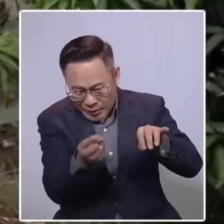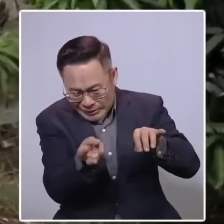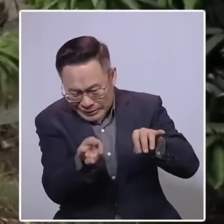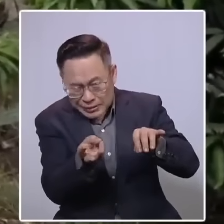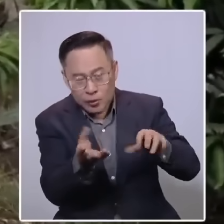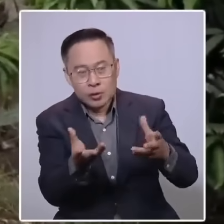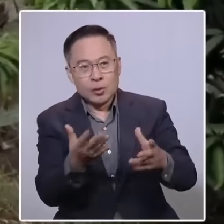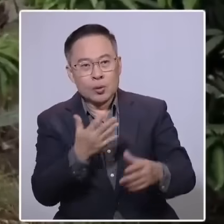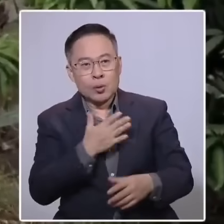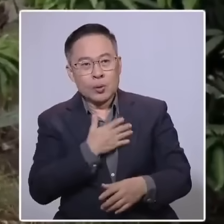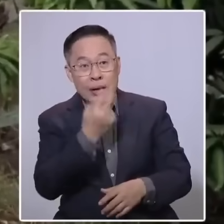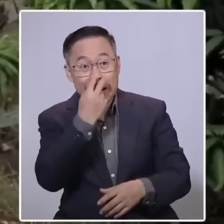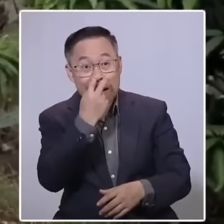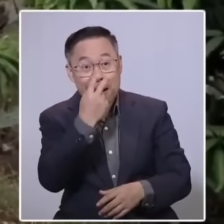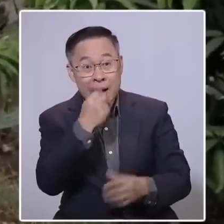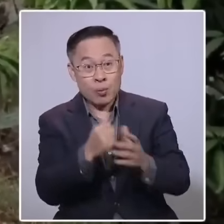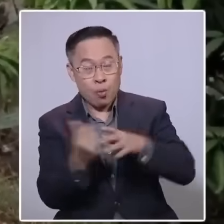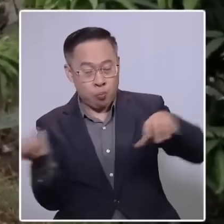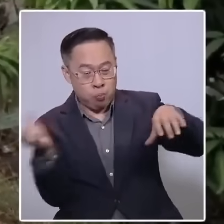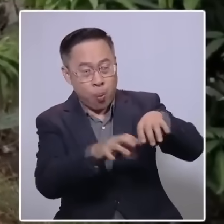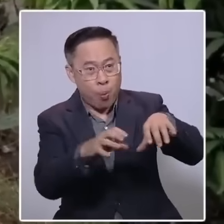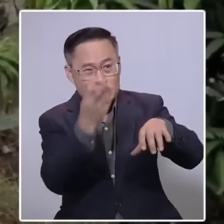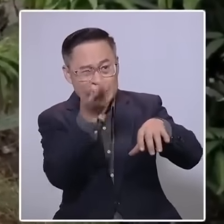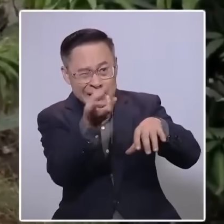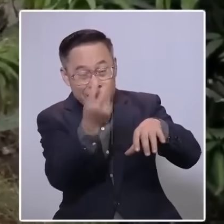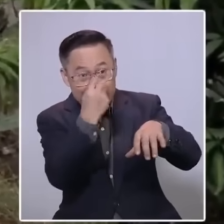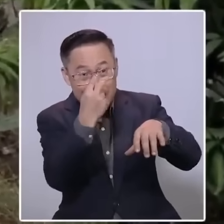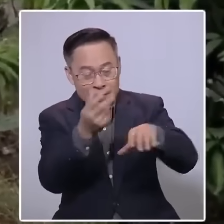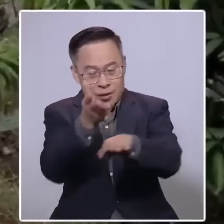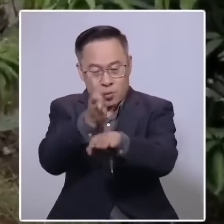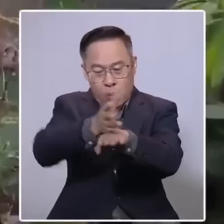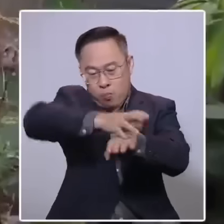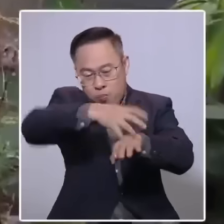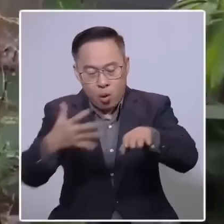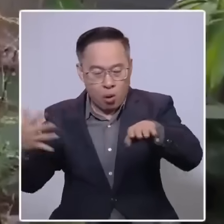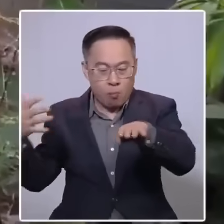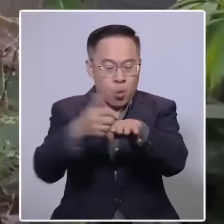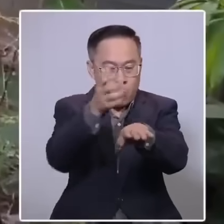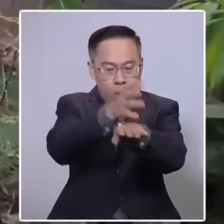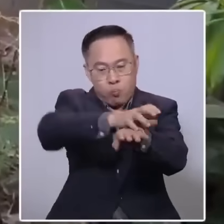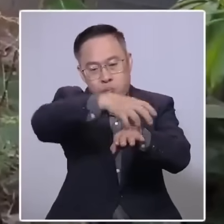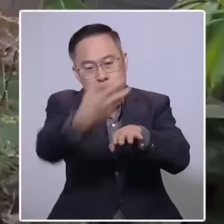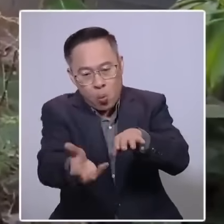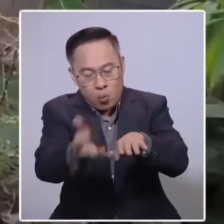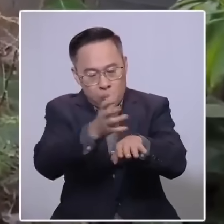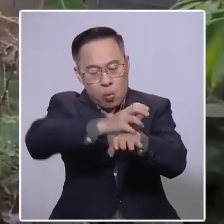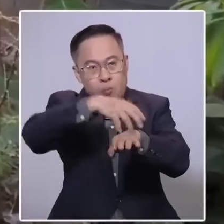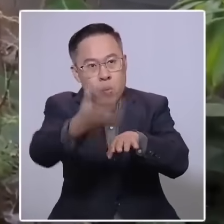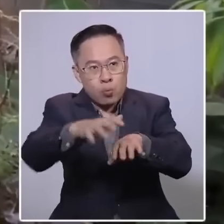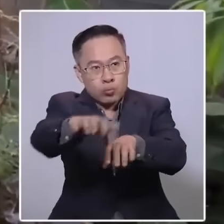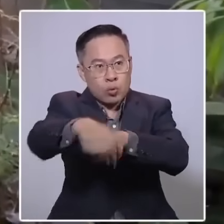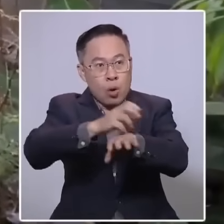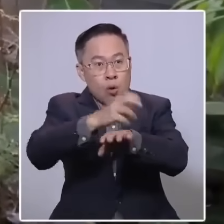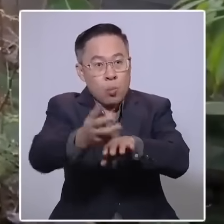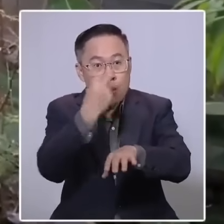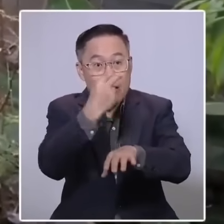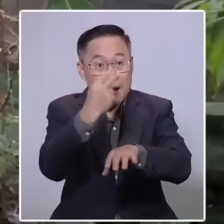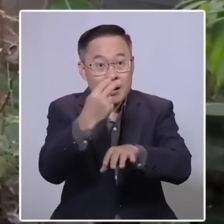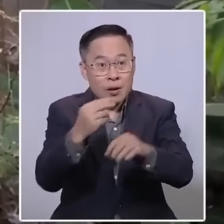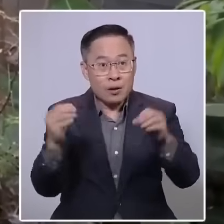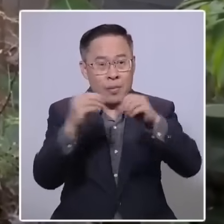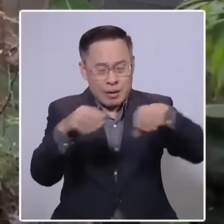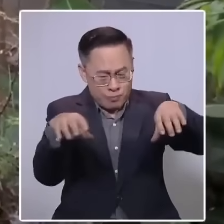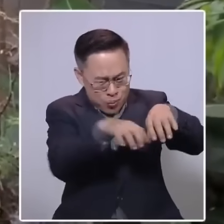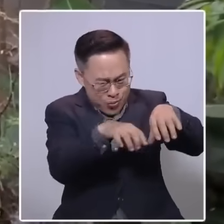ที่ปลูกไว้นี่เครื่องใช้แล้วก็หลังคาบ้านเสียหายอยู่นะคะแล้วก็โห เดชะบุญนะ เฉียดฉิวไปนิ